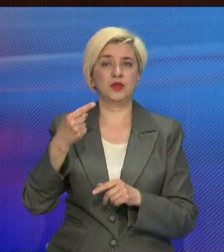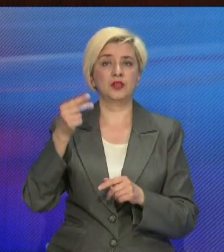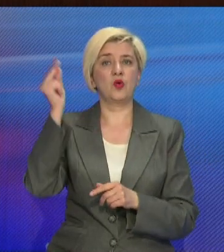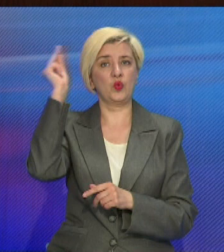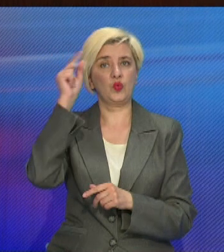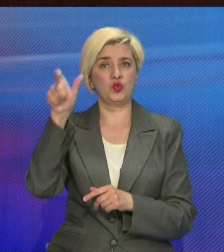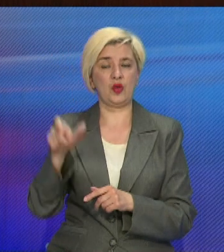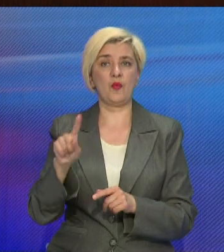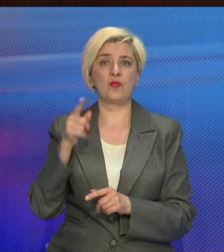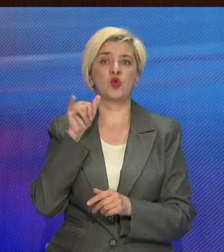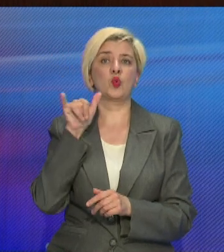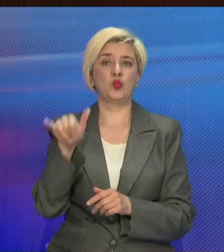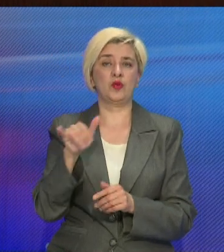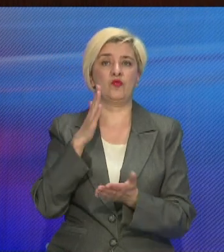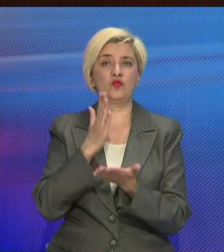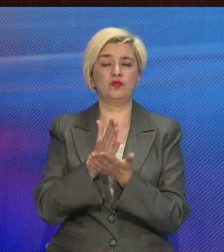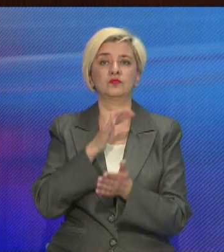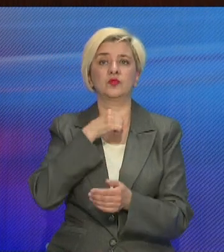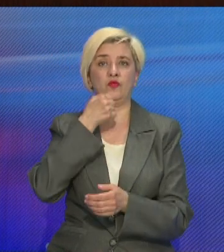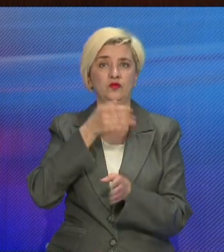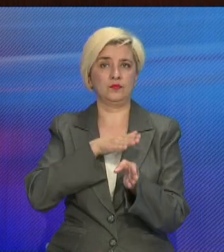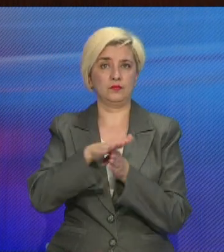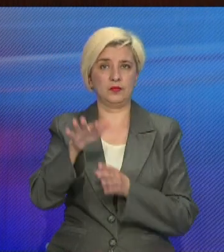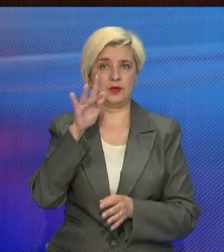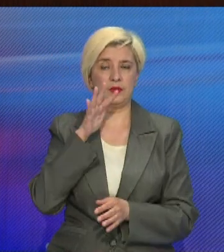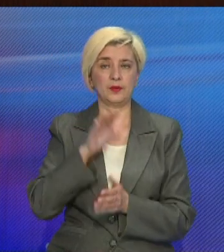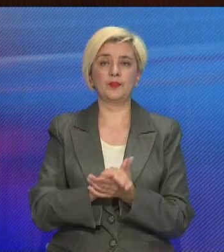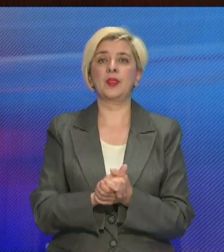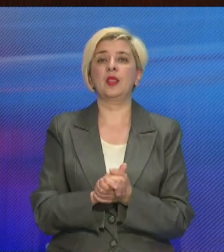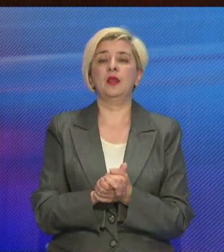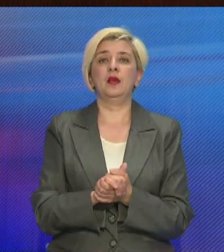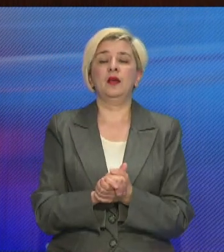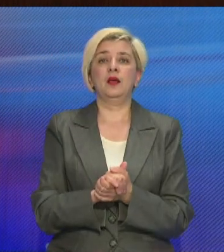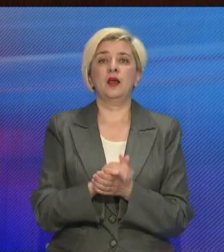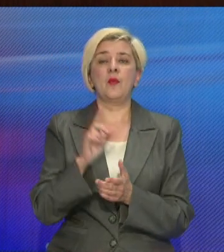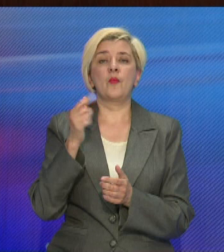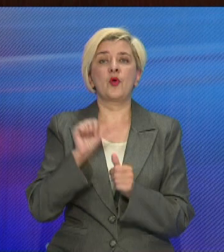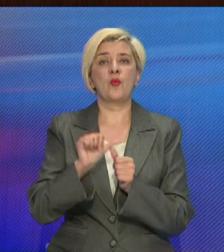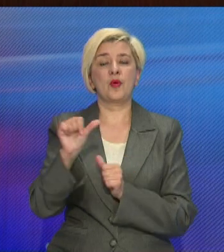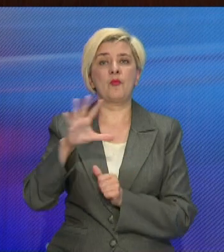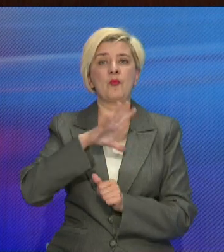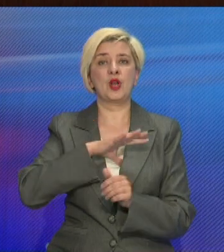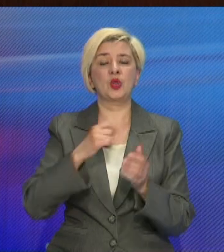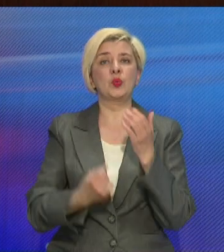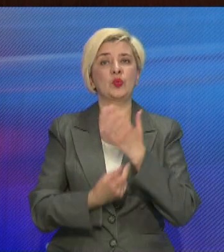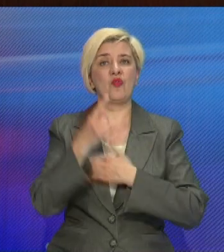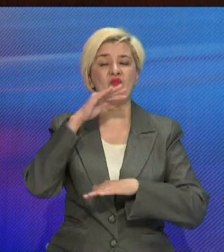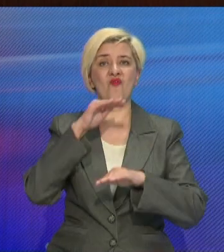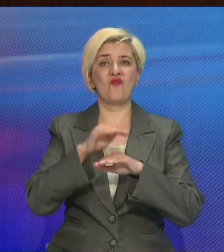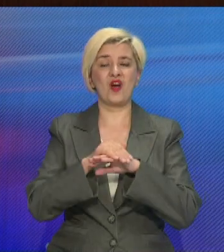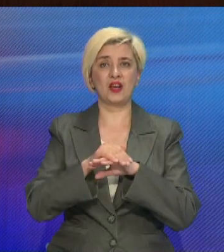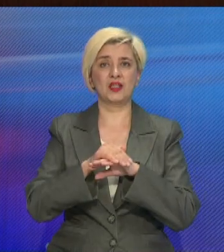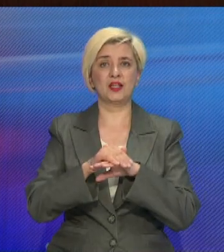нас уже совершеннолетний. Может быть, тогда вот это поможет как-то решить немножко проблему. Кроме того, были установлены факты, опять